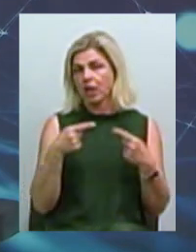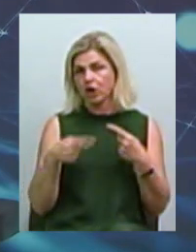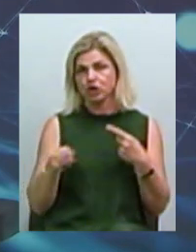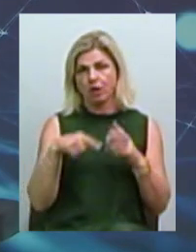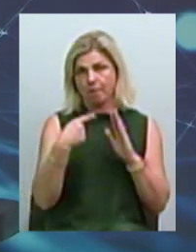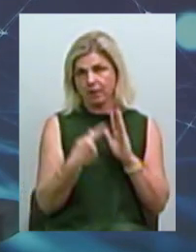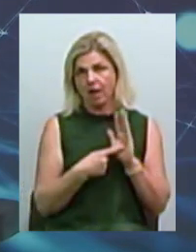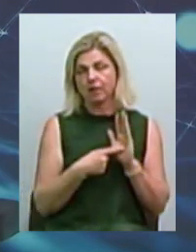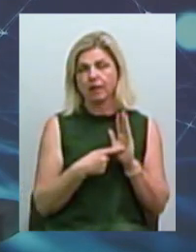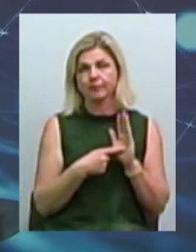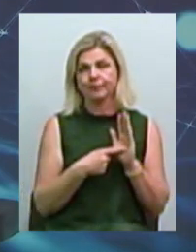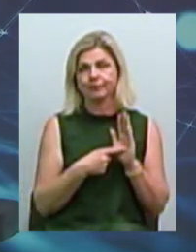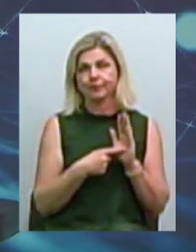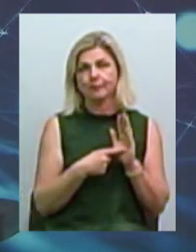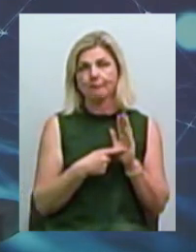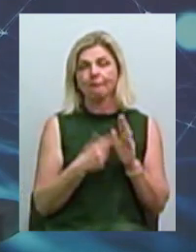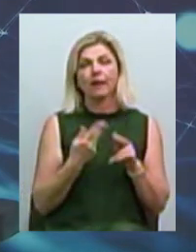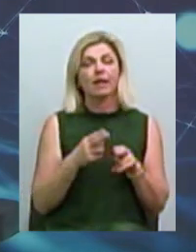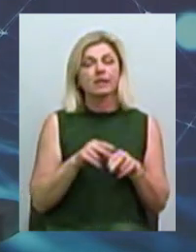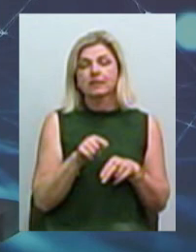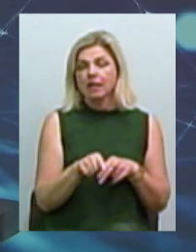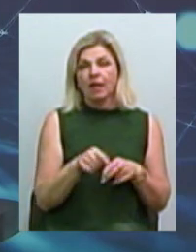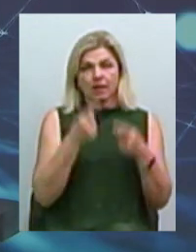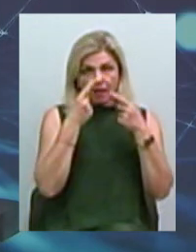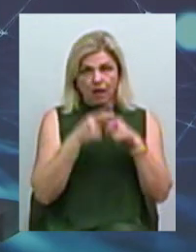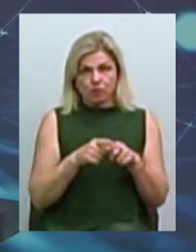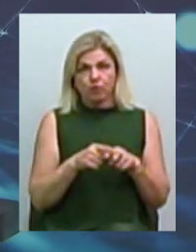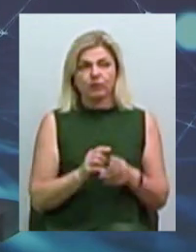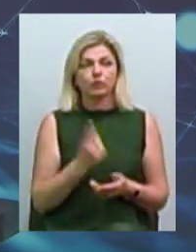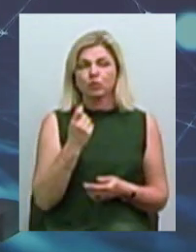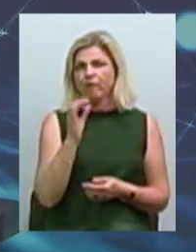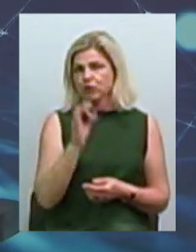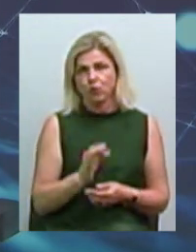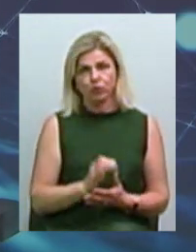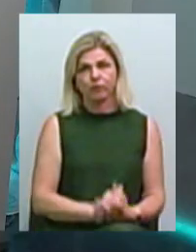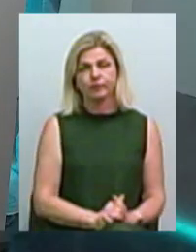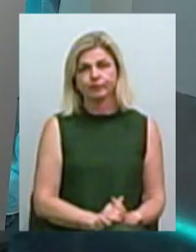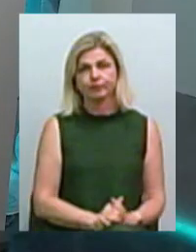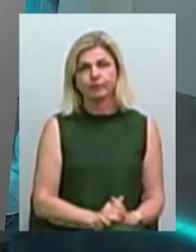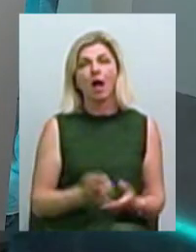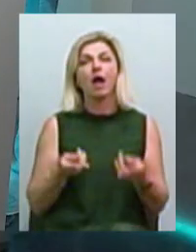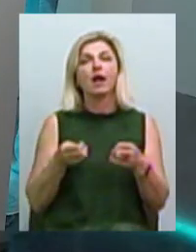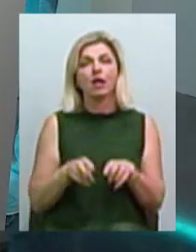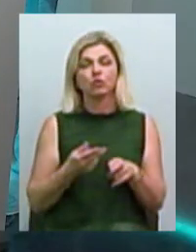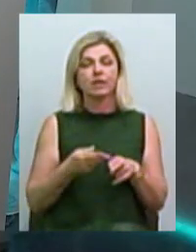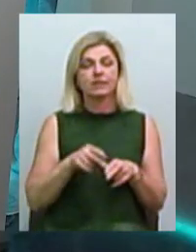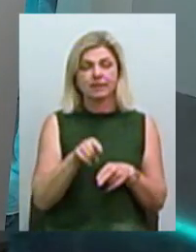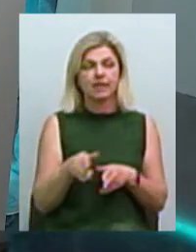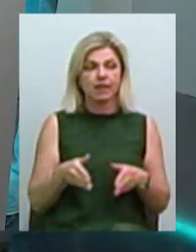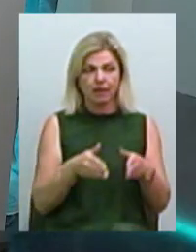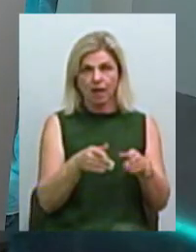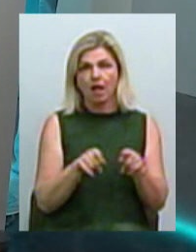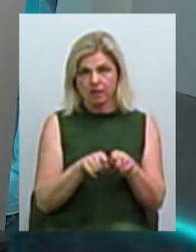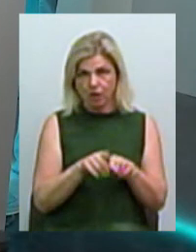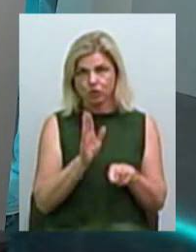це не цією технікою, яка є в облавтодорі, це 100%. А решту цієї траси теж будете робити